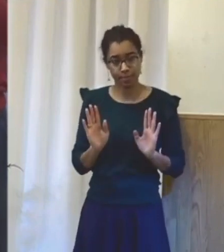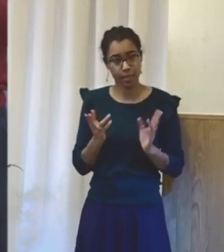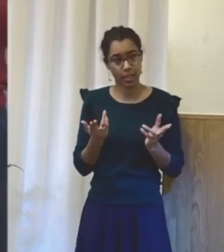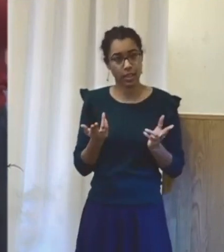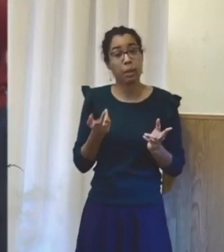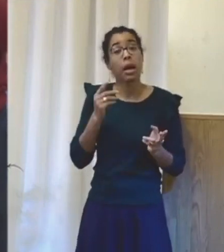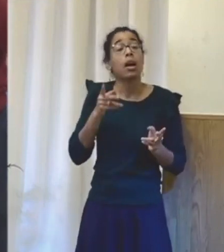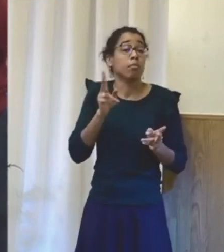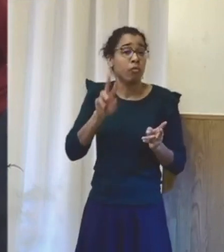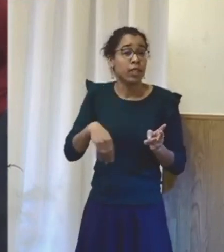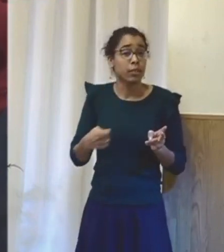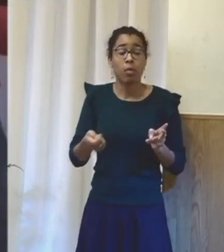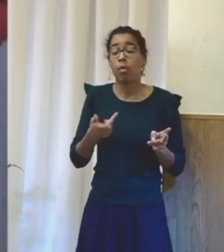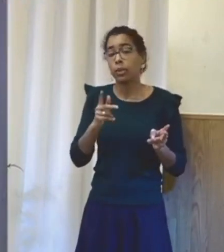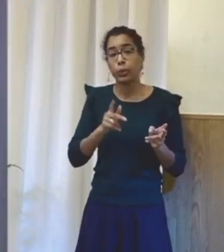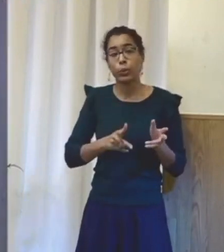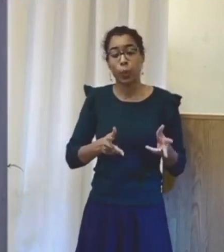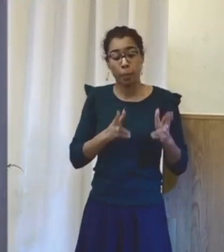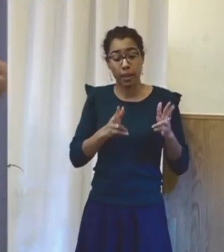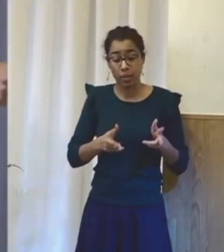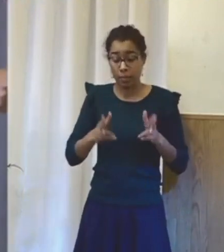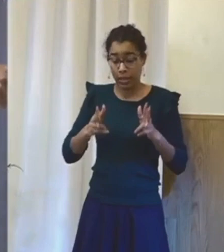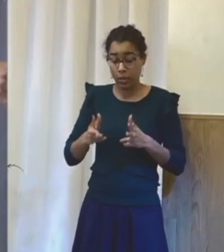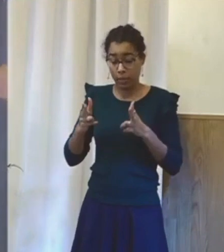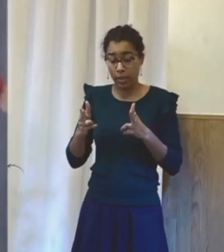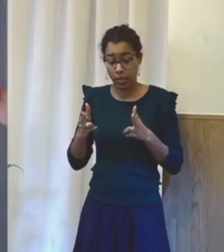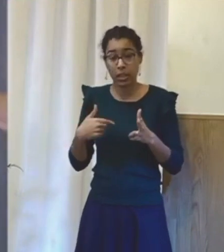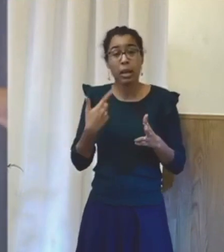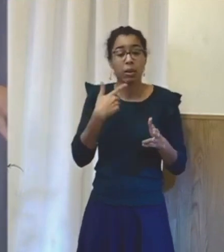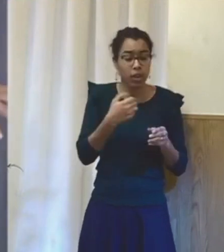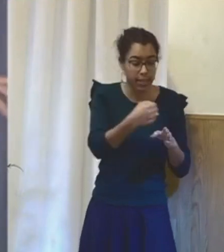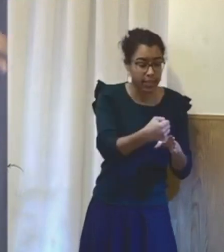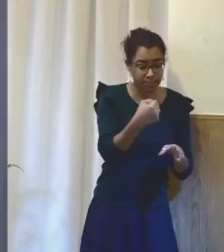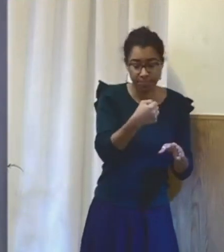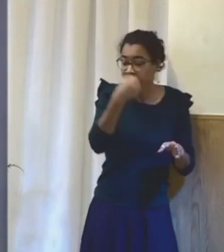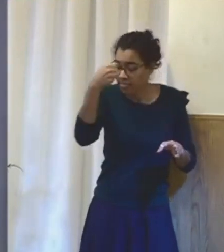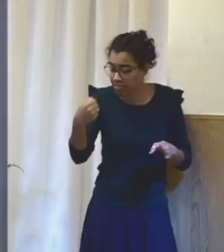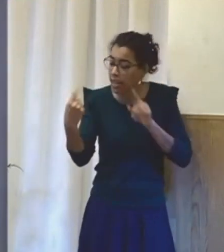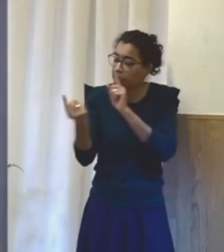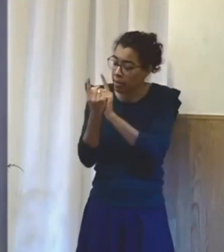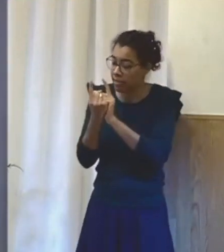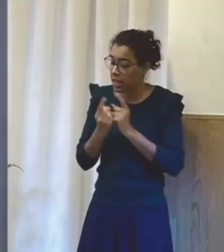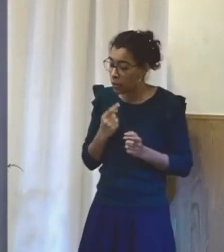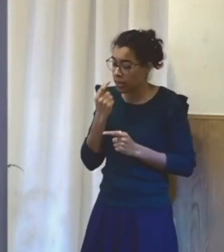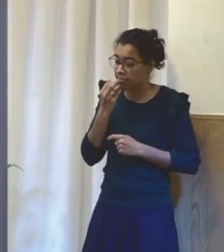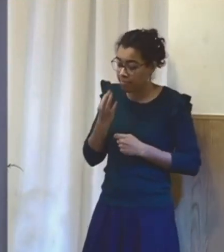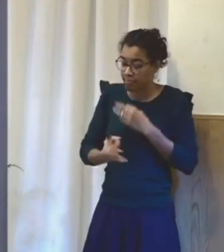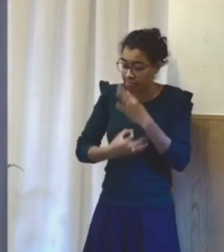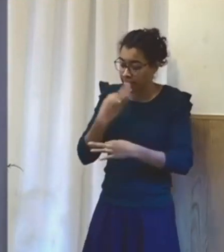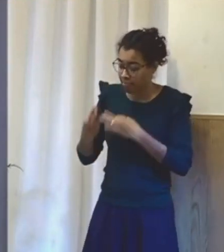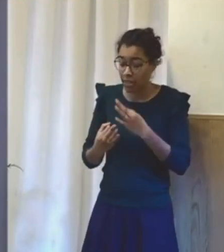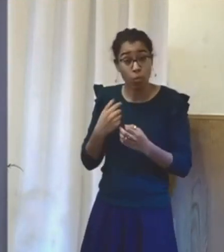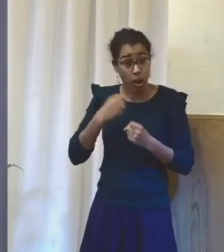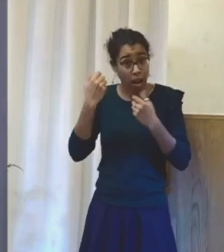Mais il y a des périodes où que Dieu nous enlève là, et puis il nous met à part, et puis il commence à nous parler. Moi, ça